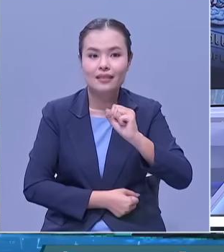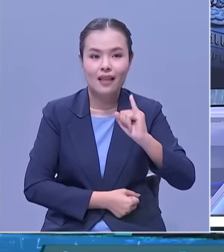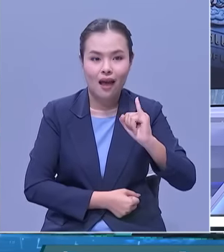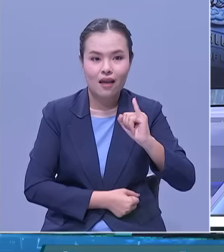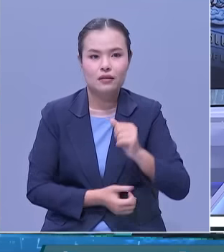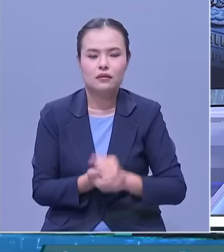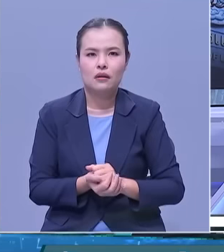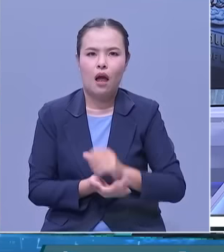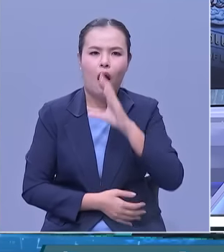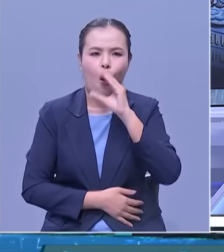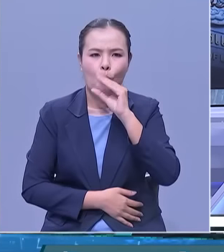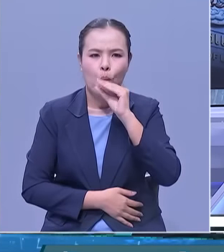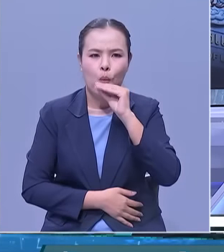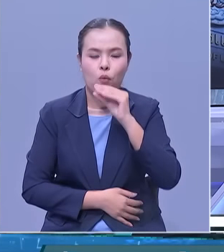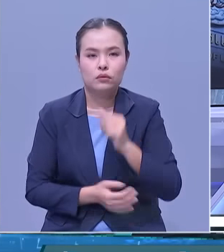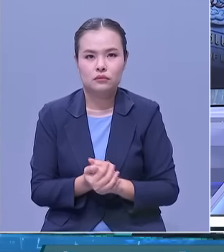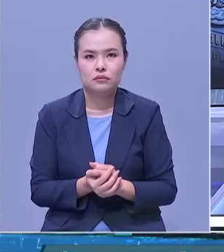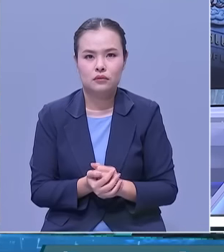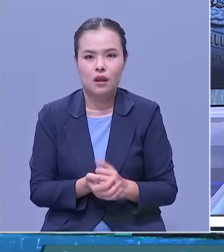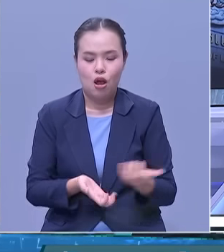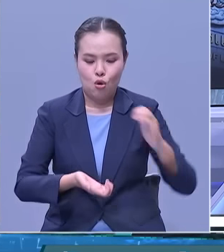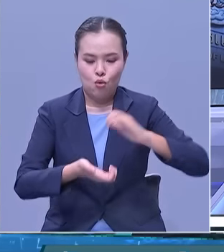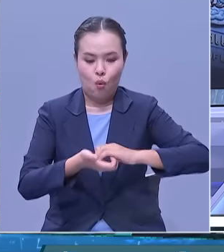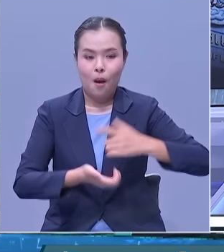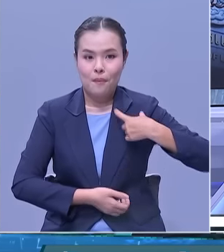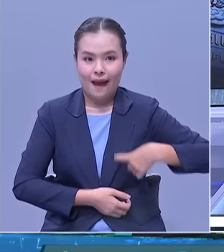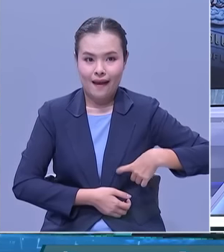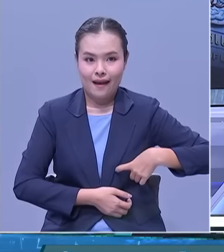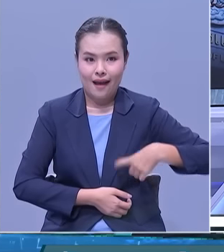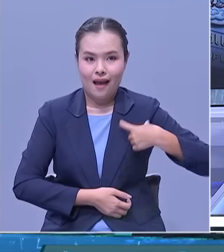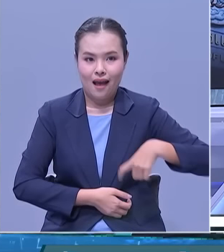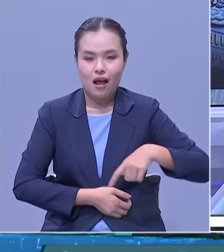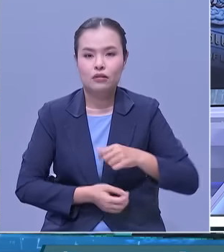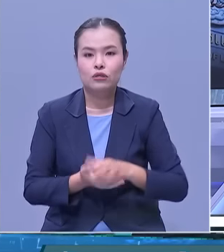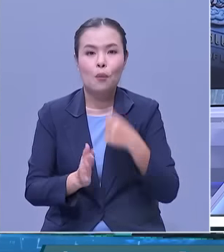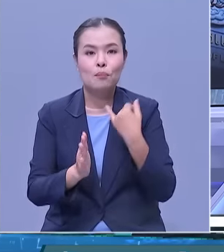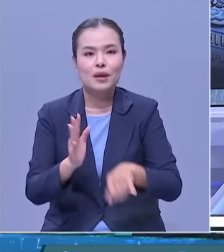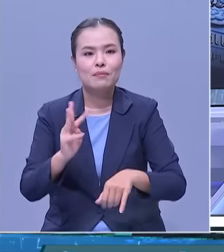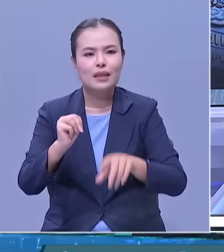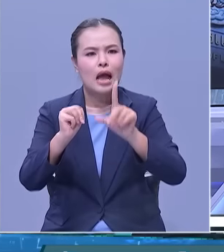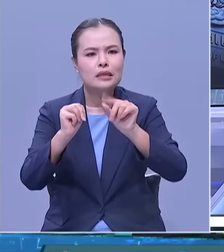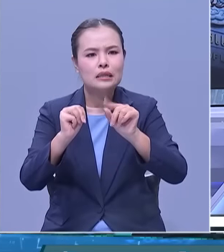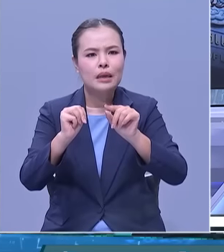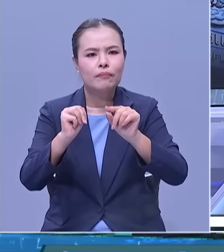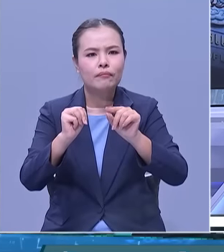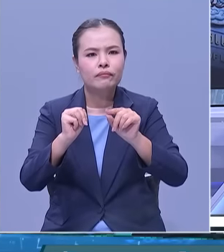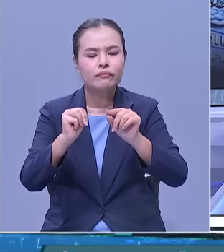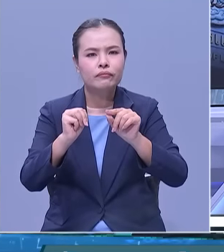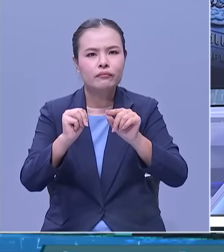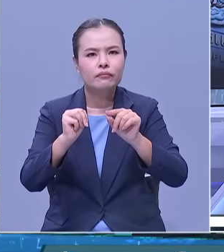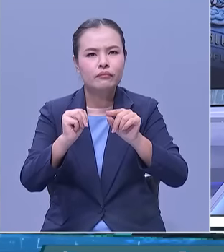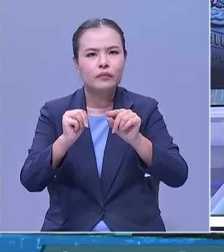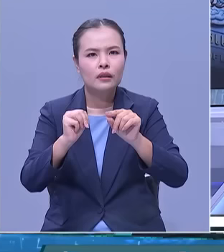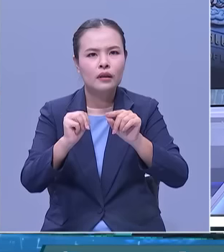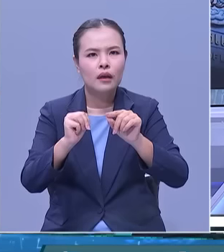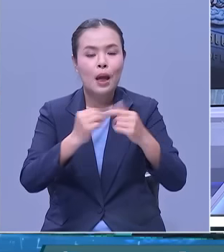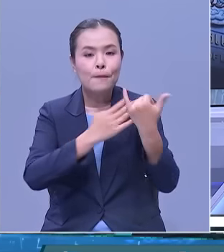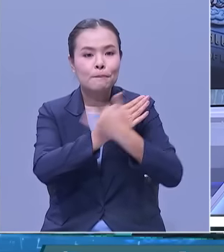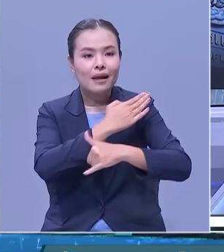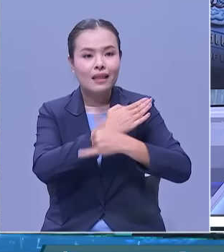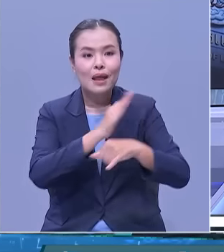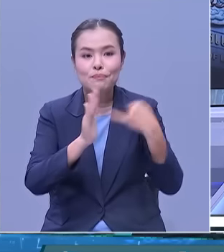ว่าร่วมกับไอการในการสืบสวนมาตรา20ผมถามว่ามาตรา20คือนอกราชอาณาจักรความผิดนอกราชอาณ